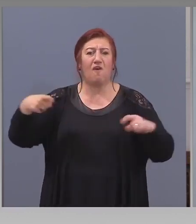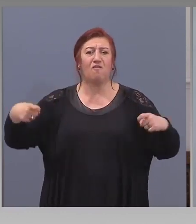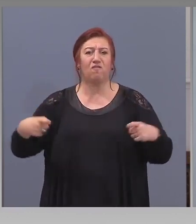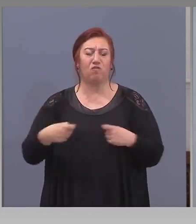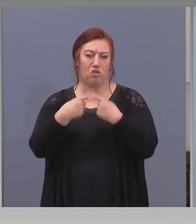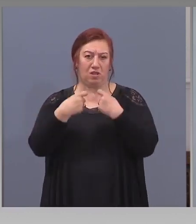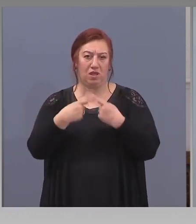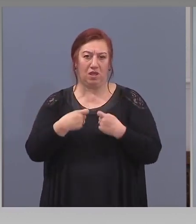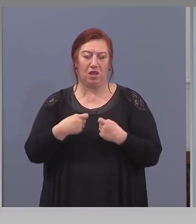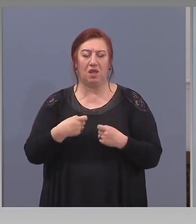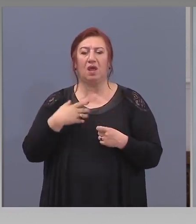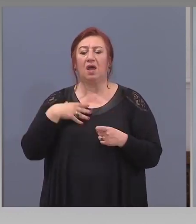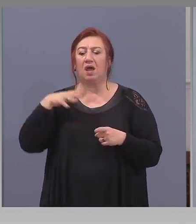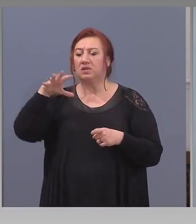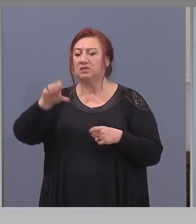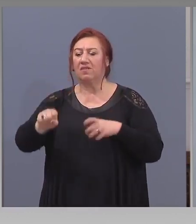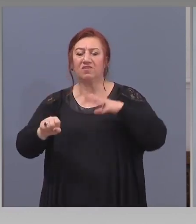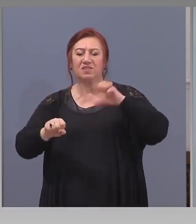Вземали си и територии.